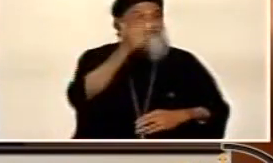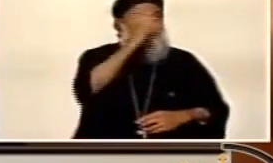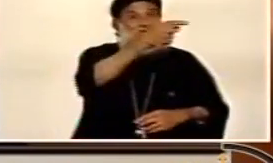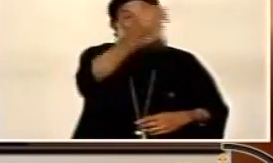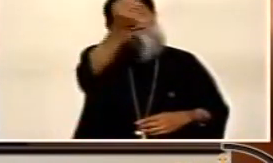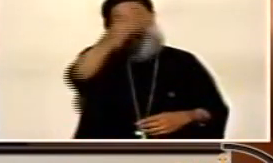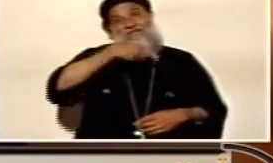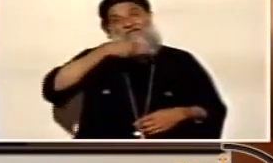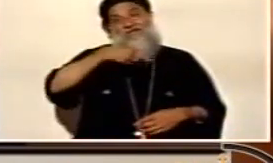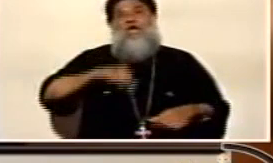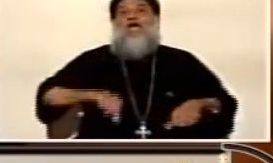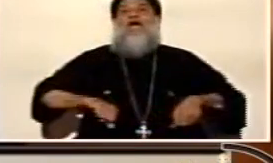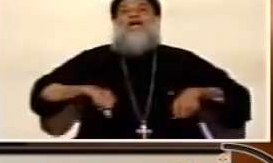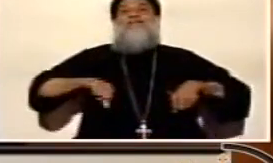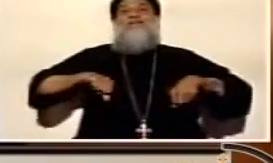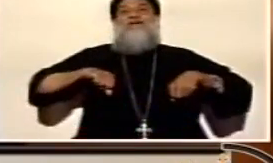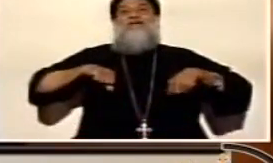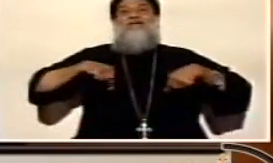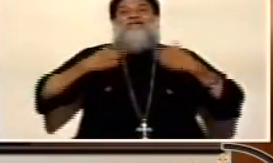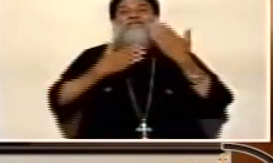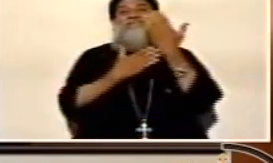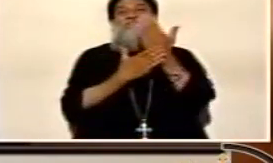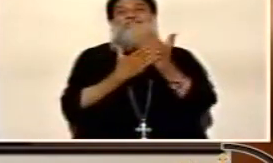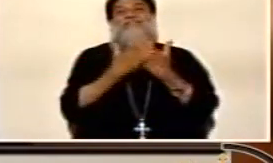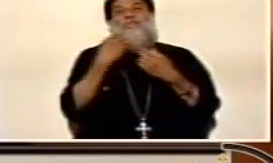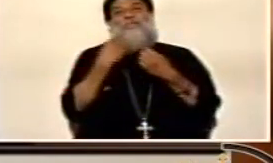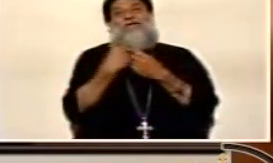أعطى حياة، وفي